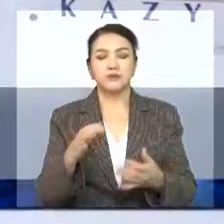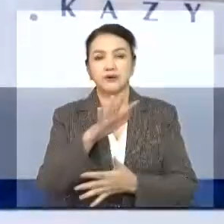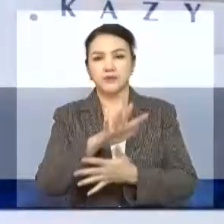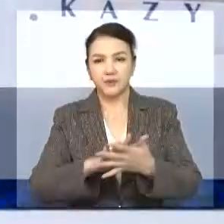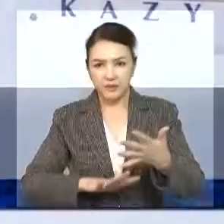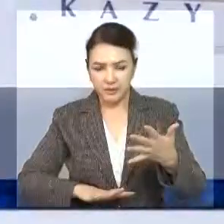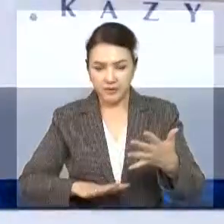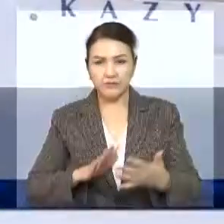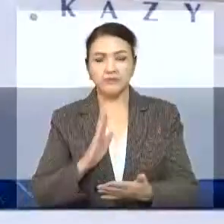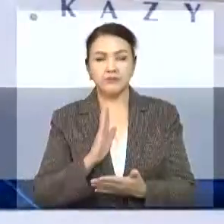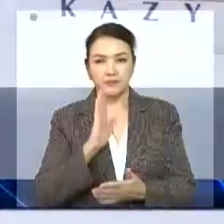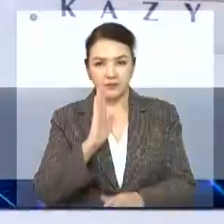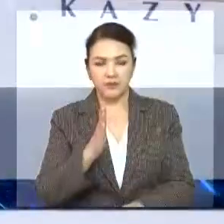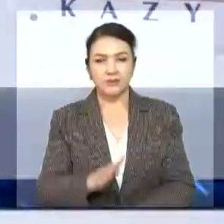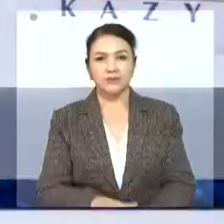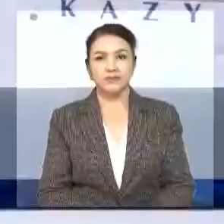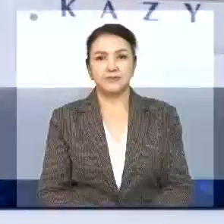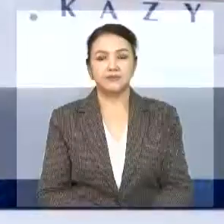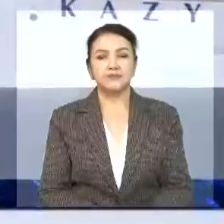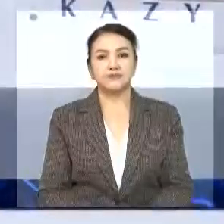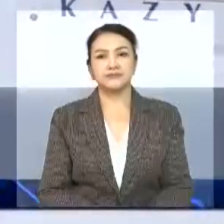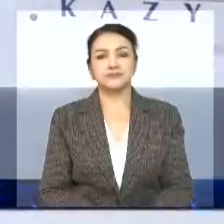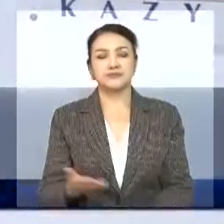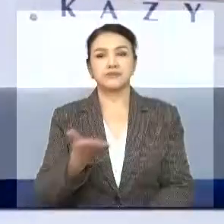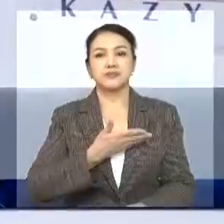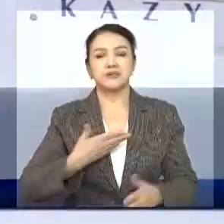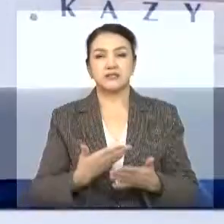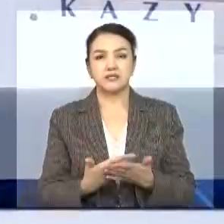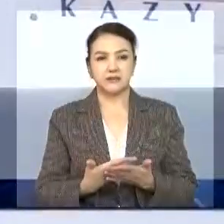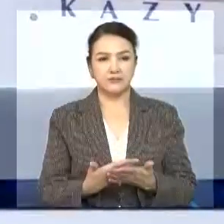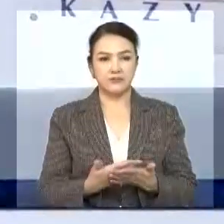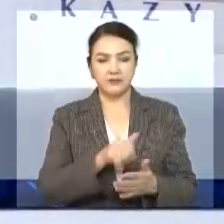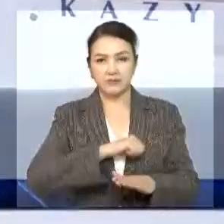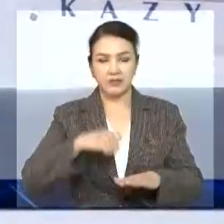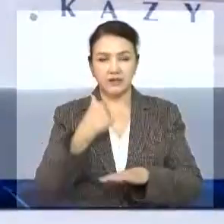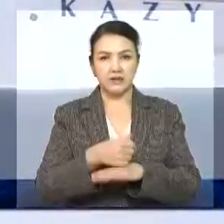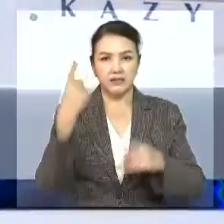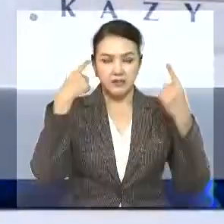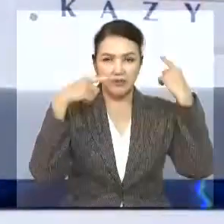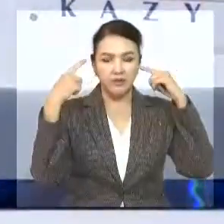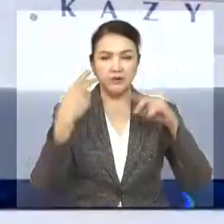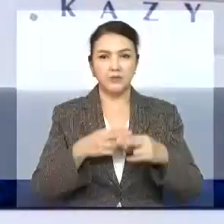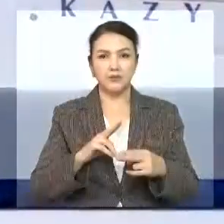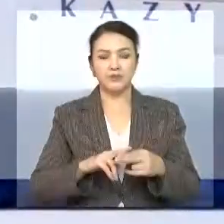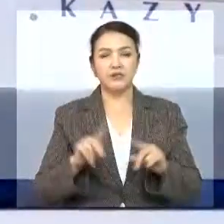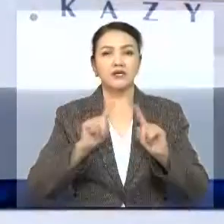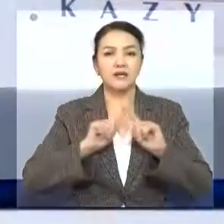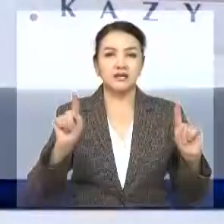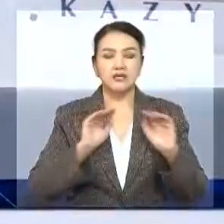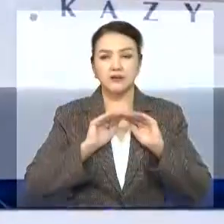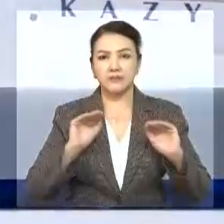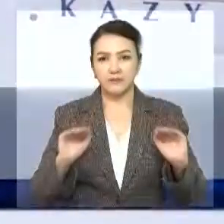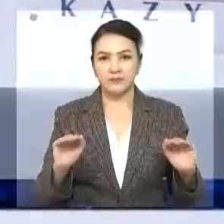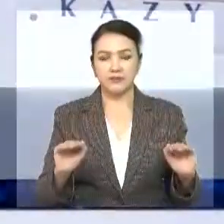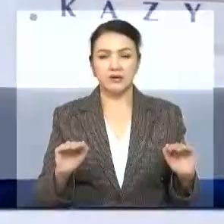бойынша жұмыс тоқтамаймыз, жүргізе береміз. Біздің енді ең басты идеологиямыз осы ерекше